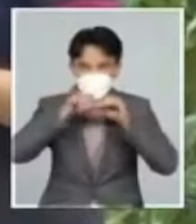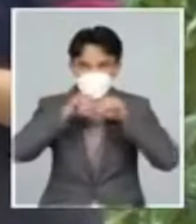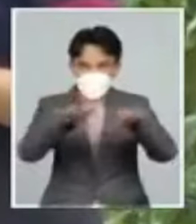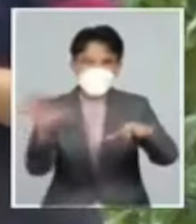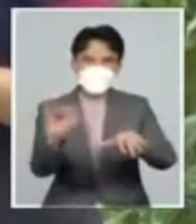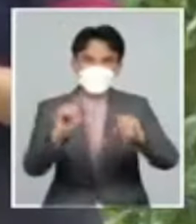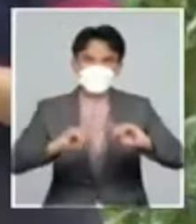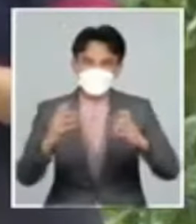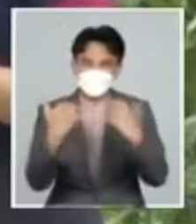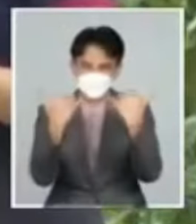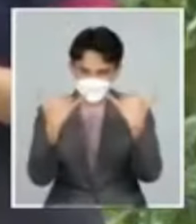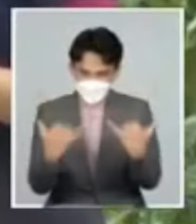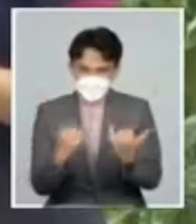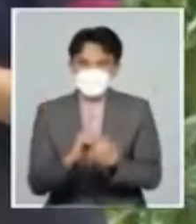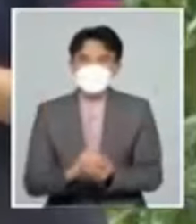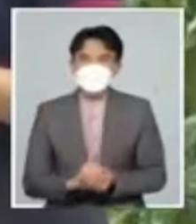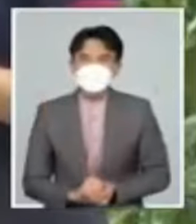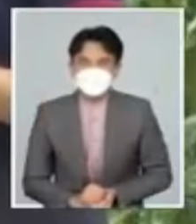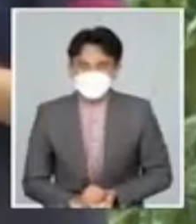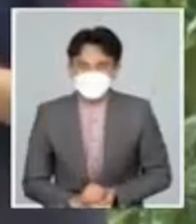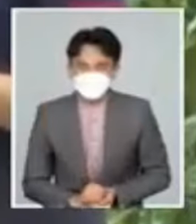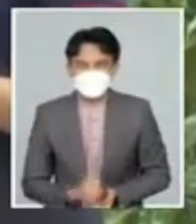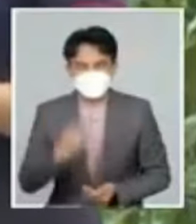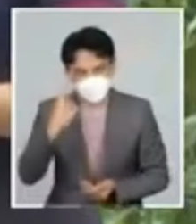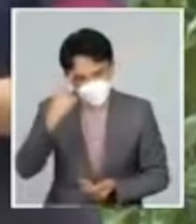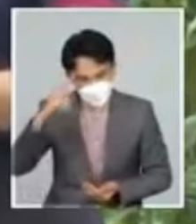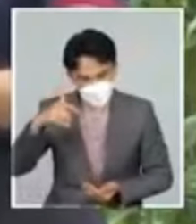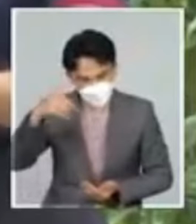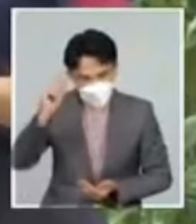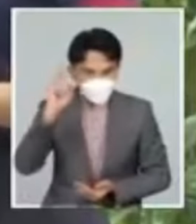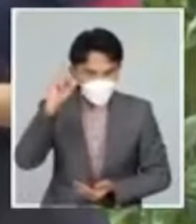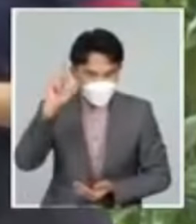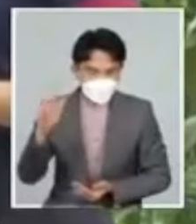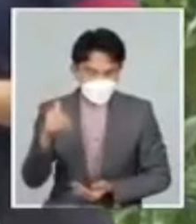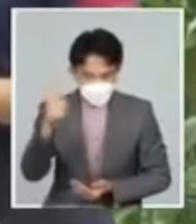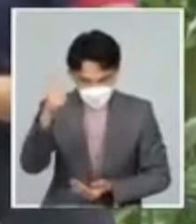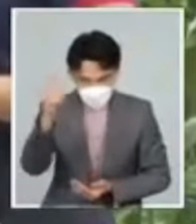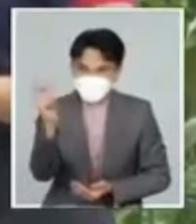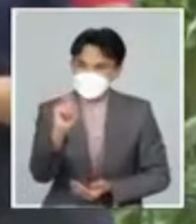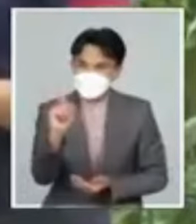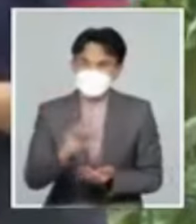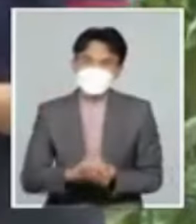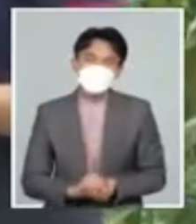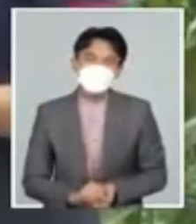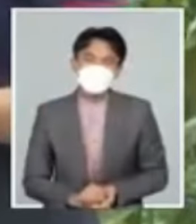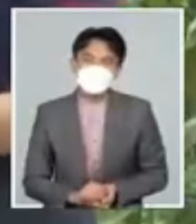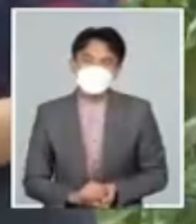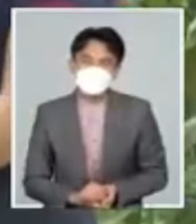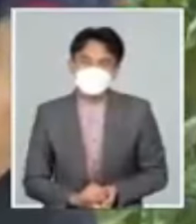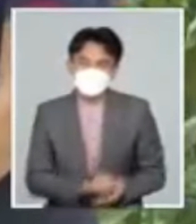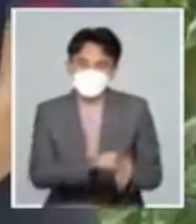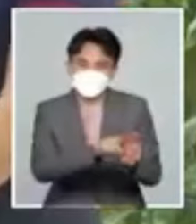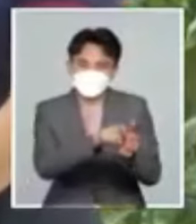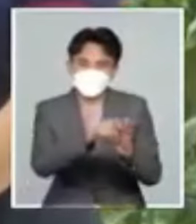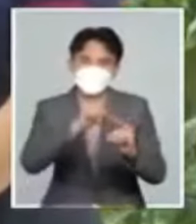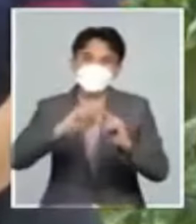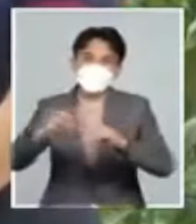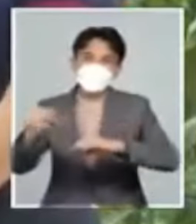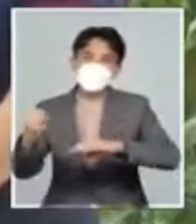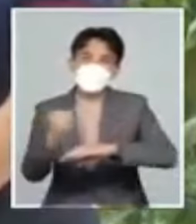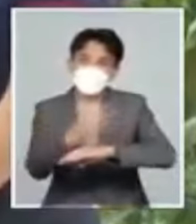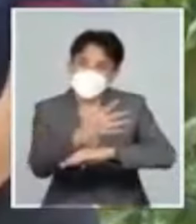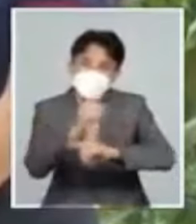ราเห็นก็คือว่ามันมีความเป็นไปได้มันมีข่าวดีนะครับในมุมของแบคทีเรียและเซลล์มะเร็